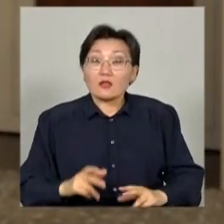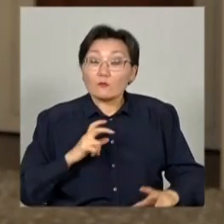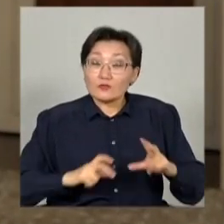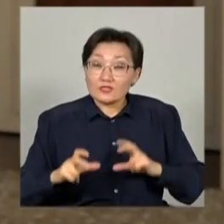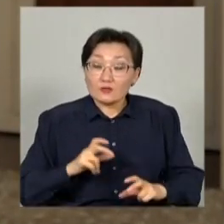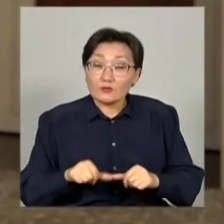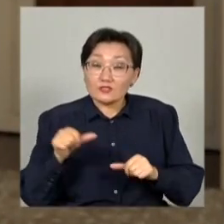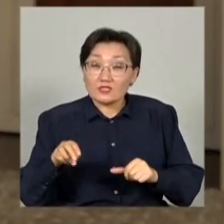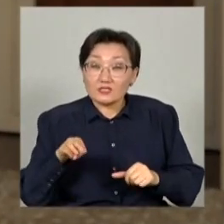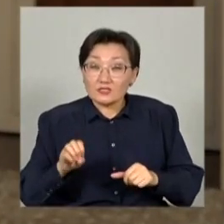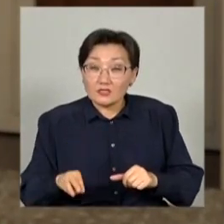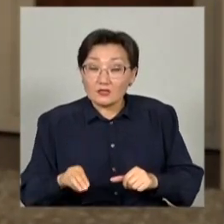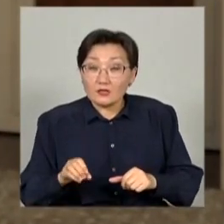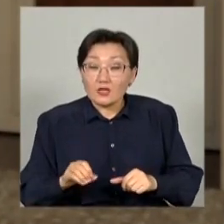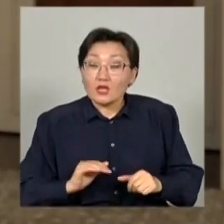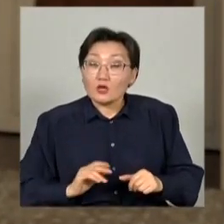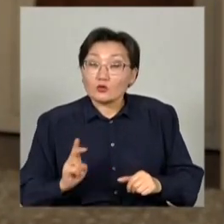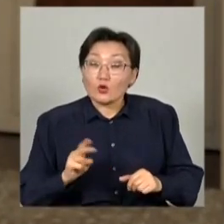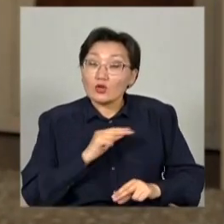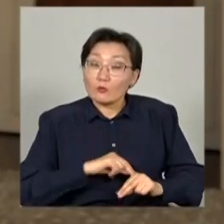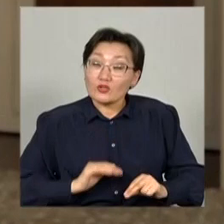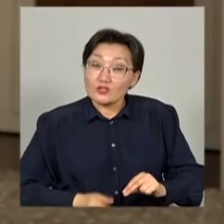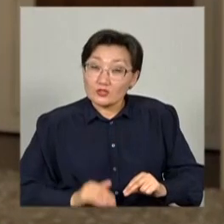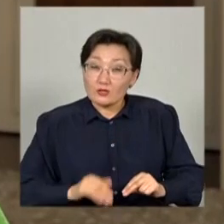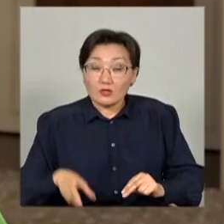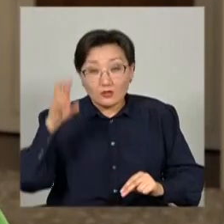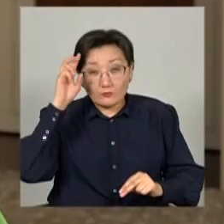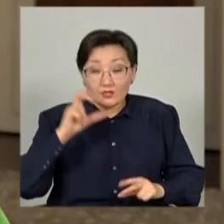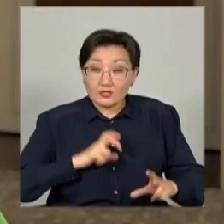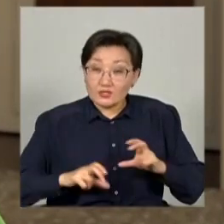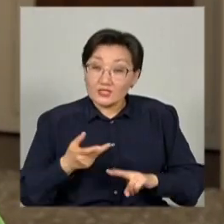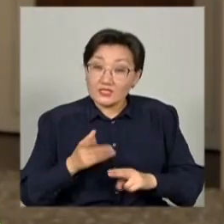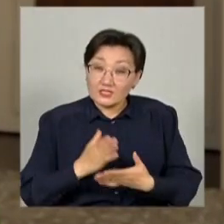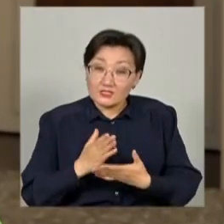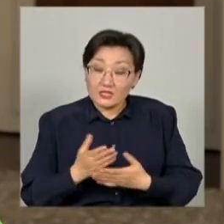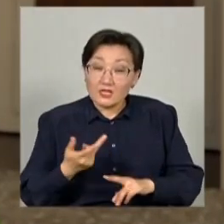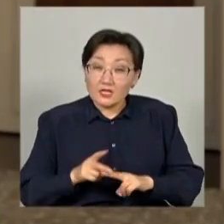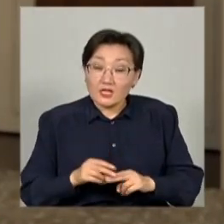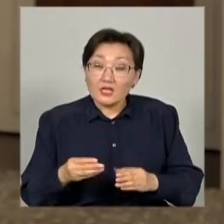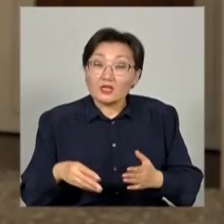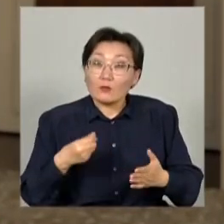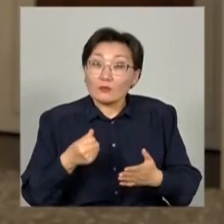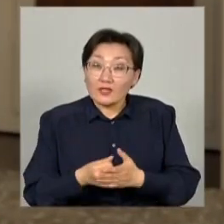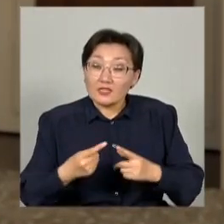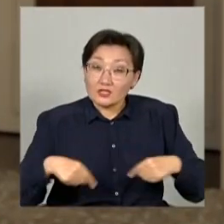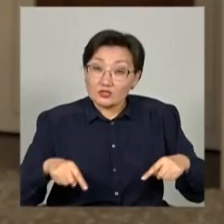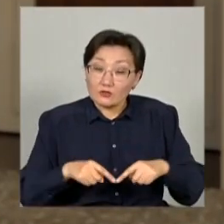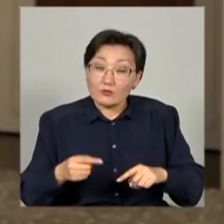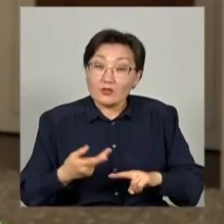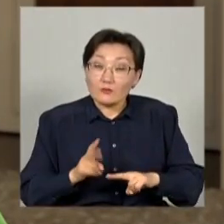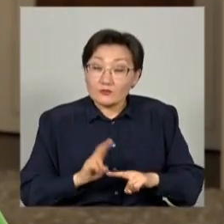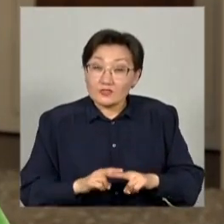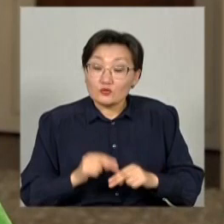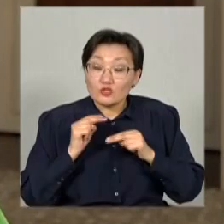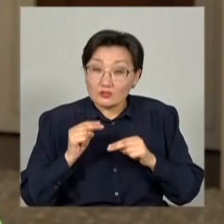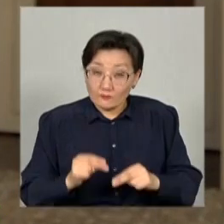заведения, особенно те, кто работает на частной основе, у государственных вузов, у которых есть этот коммерческий сектор, они должны учитывать, и это